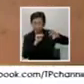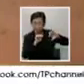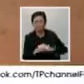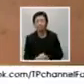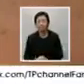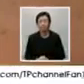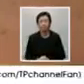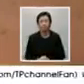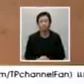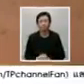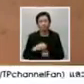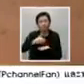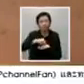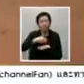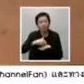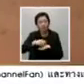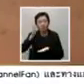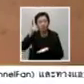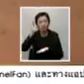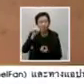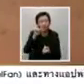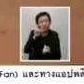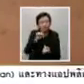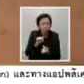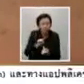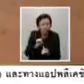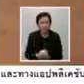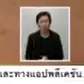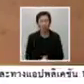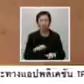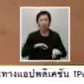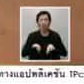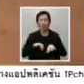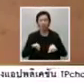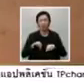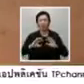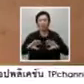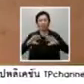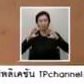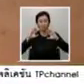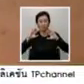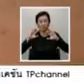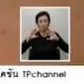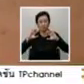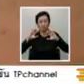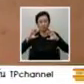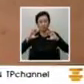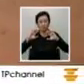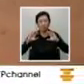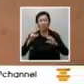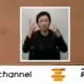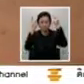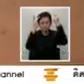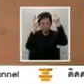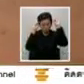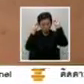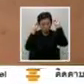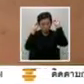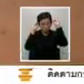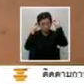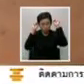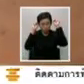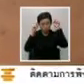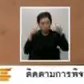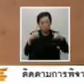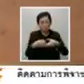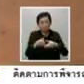ำมากล่าวในที่ประชุมแห่งนี้ต้องเกี่ยวข้องกับการบริหารราชการแผ่นดินในช่วงที่นายกรัฐมนตรีและ